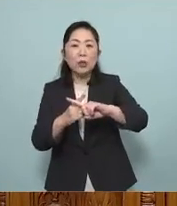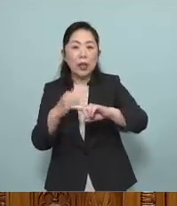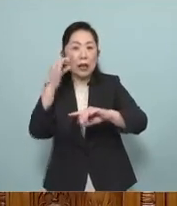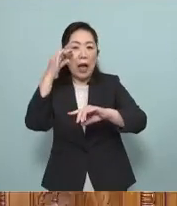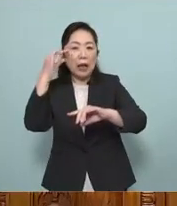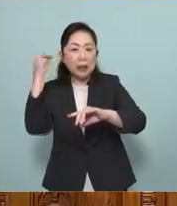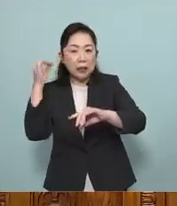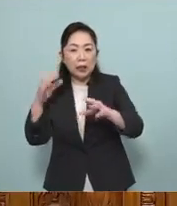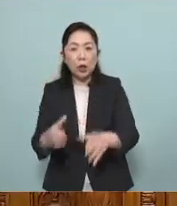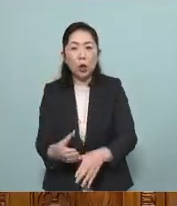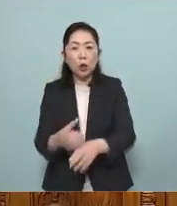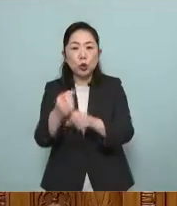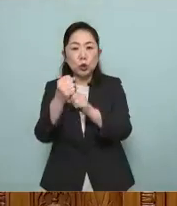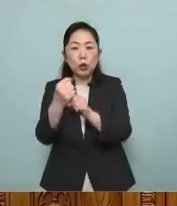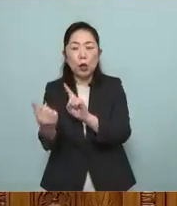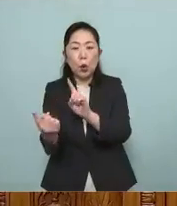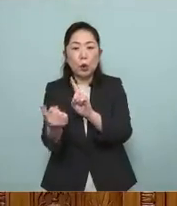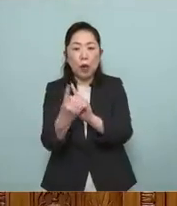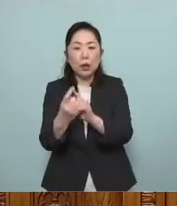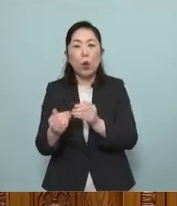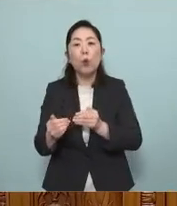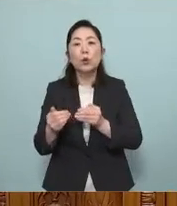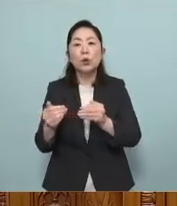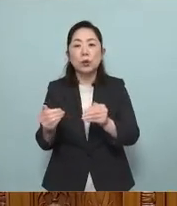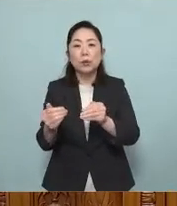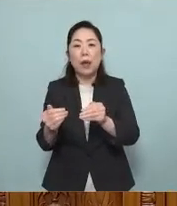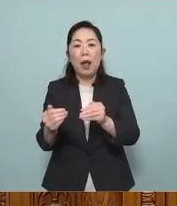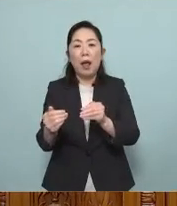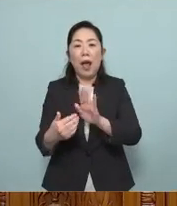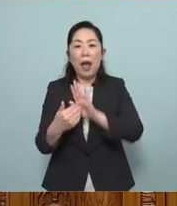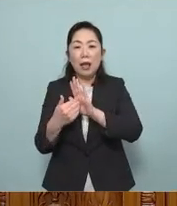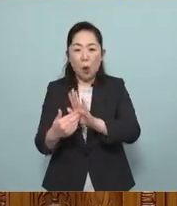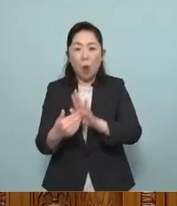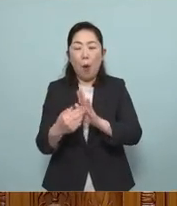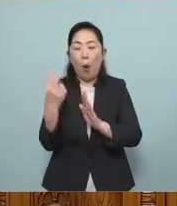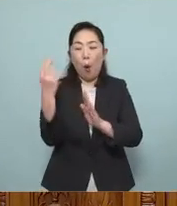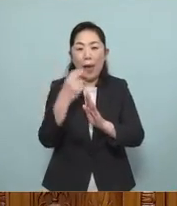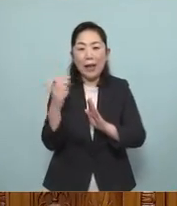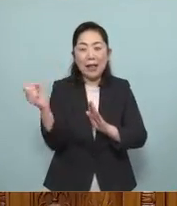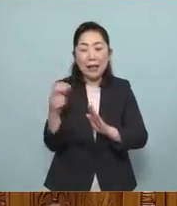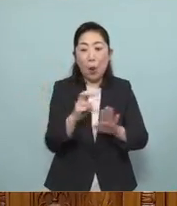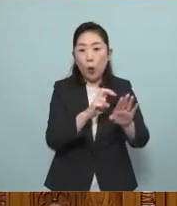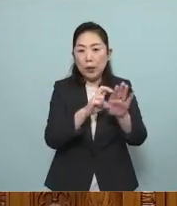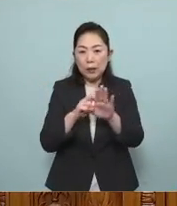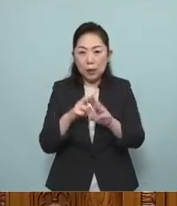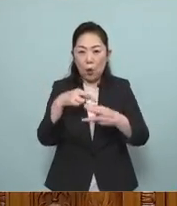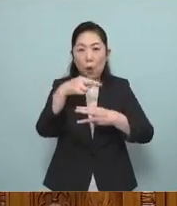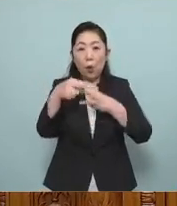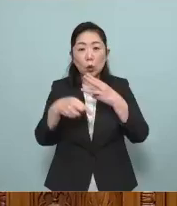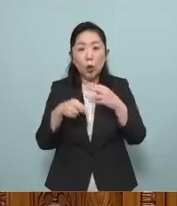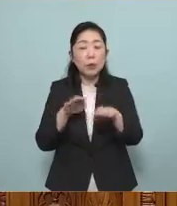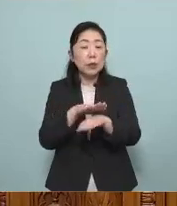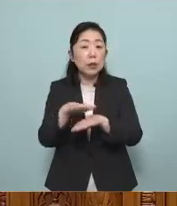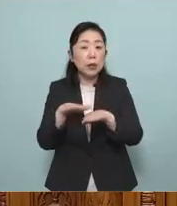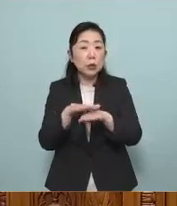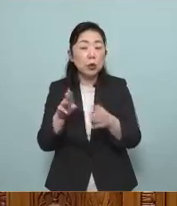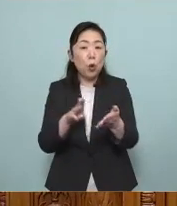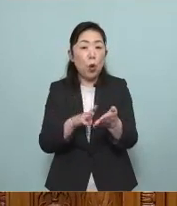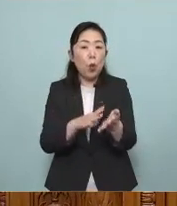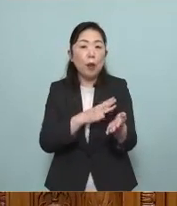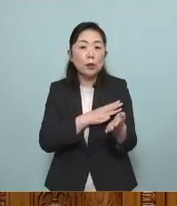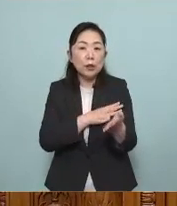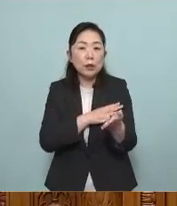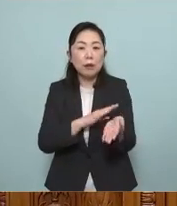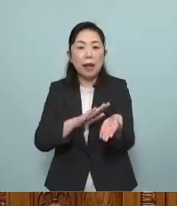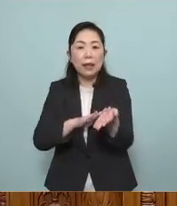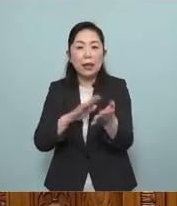対応を検討します。予防検査、早期治療の強化も重要です。ワクチンについては、医療